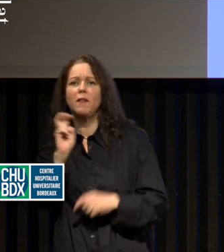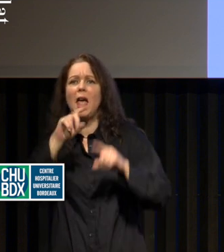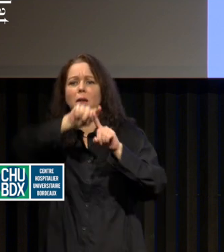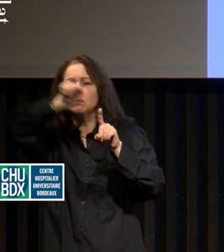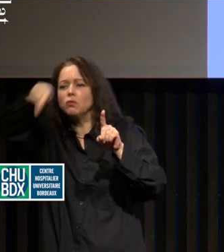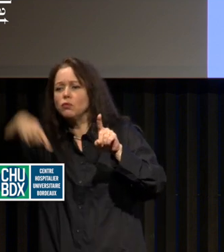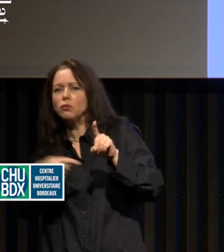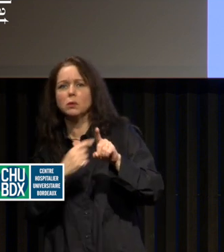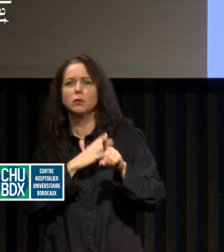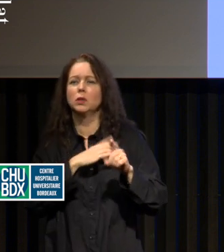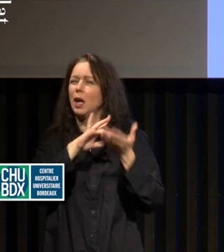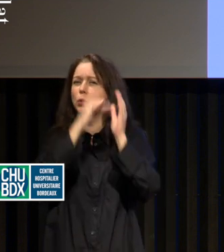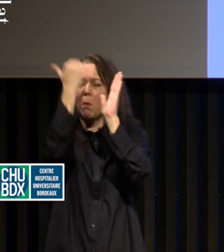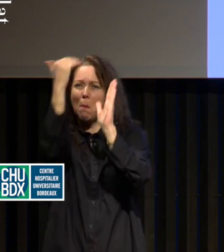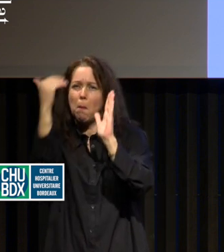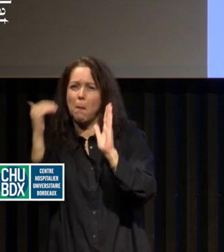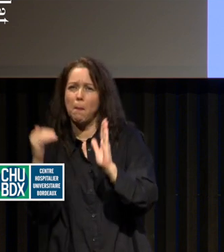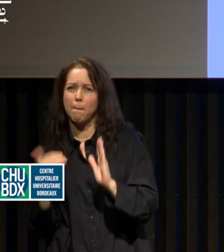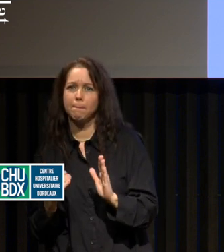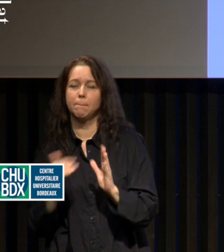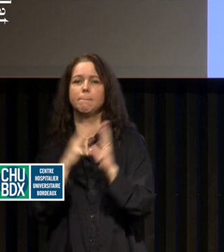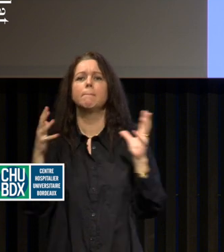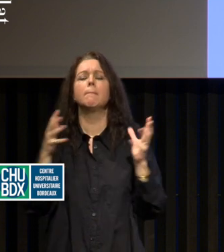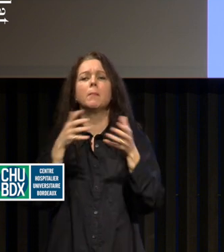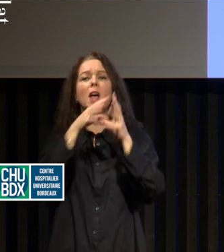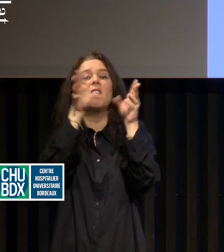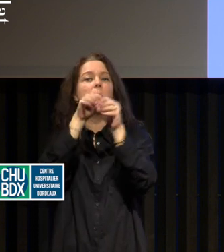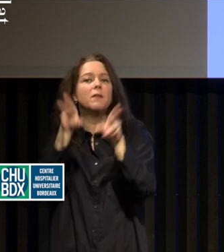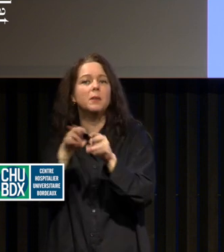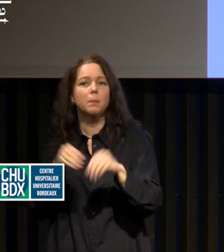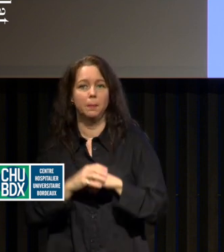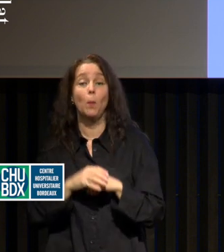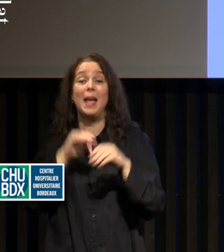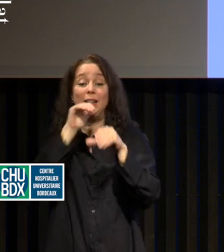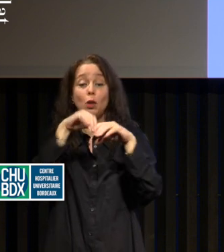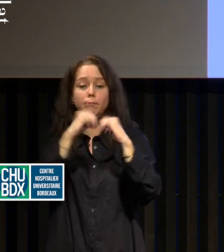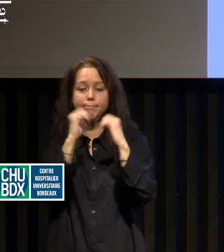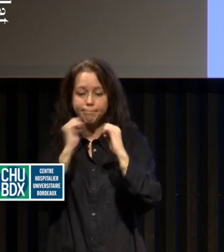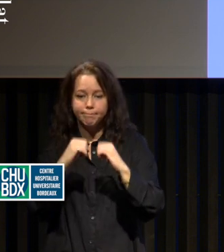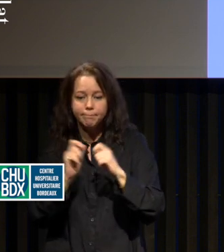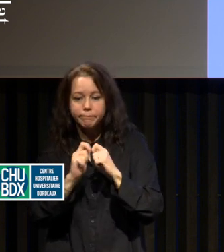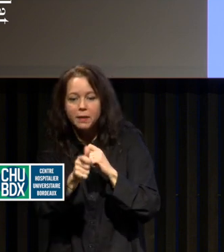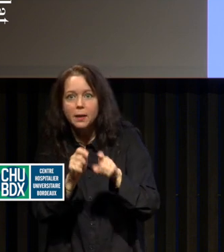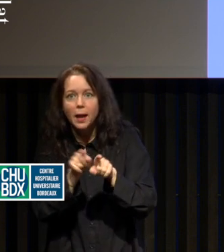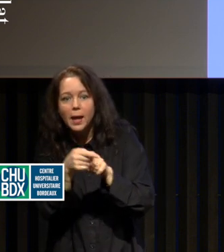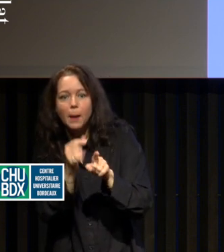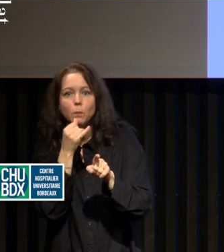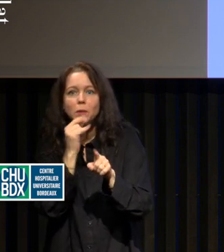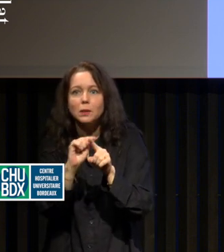et Actinobactéries. Ça, c'est les grandes familles. Mais dedans, après, il y a tout un tas de petits représentants